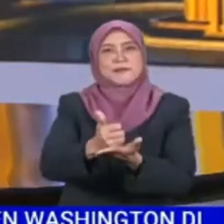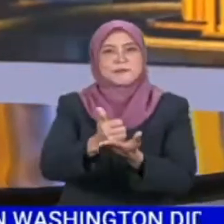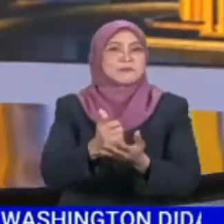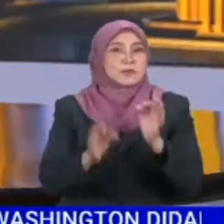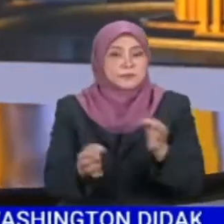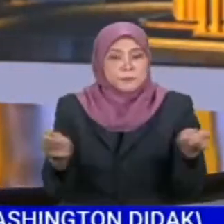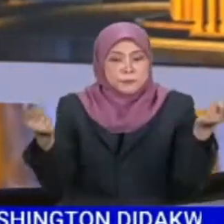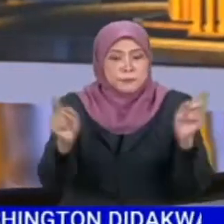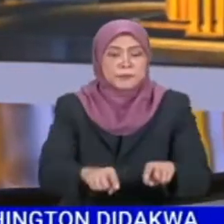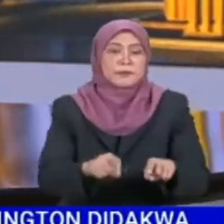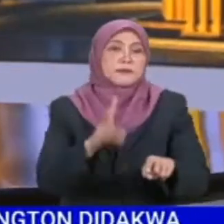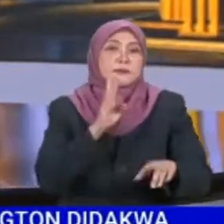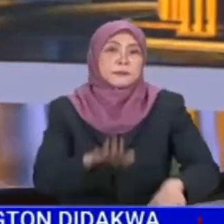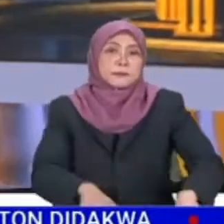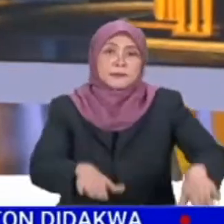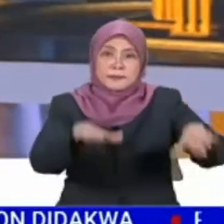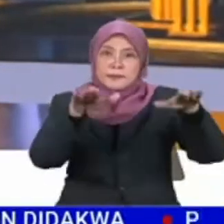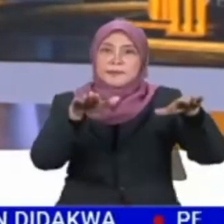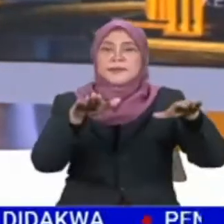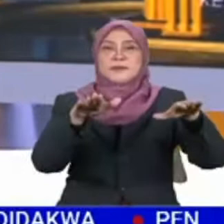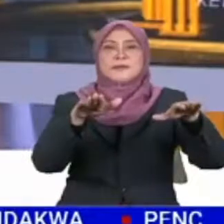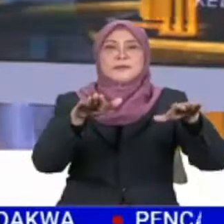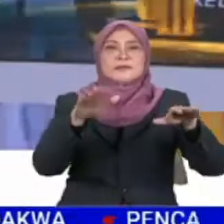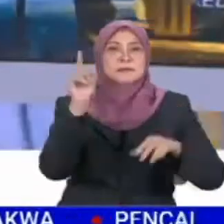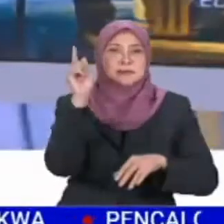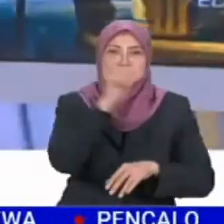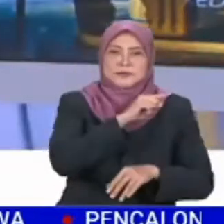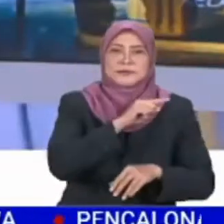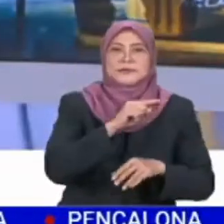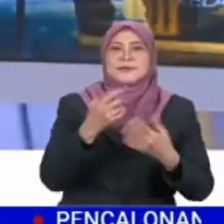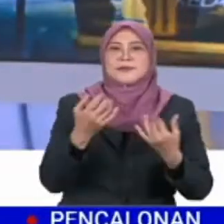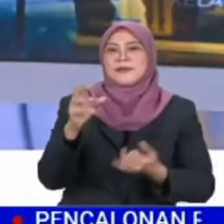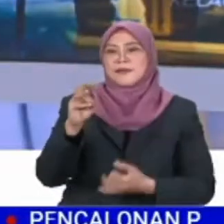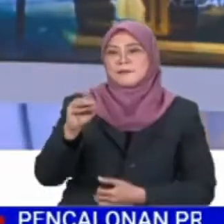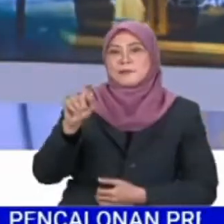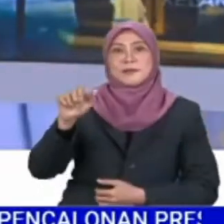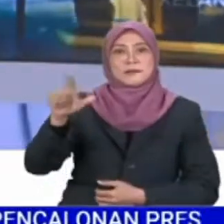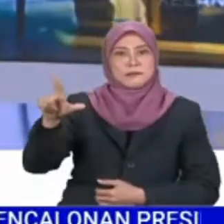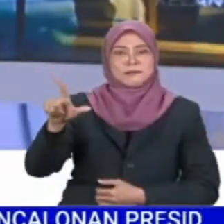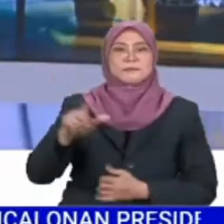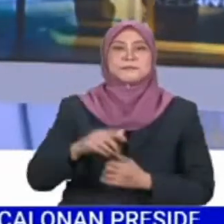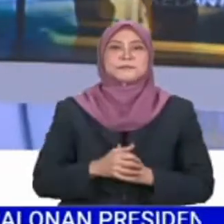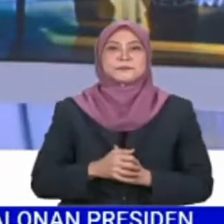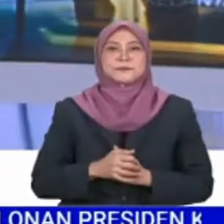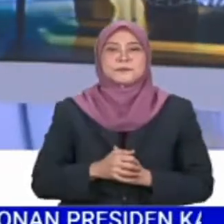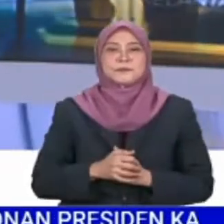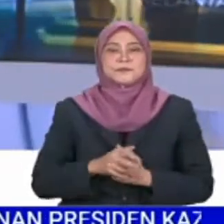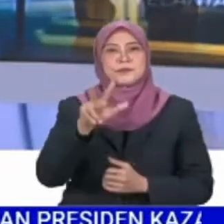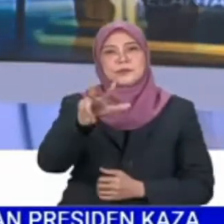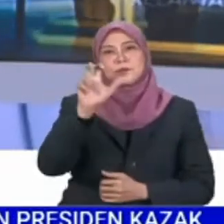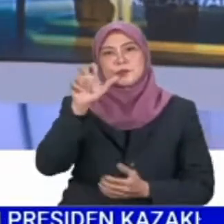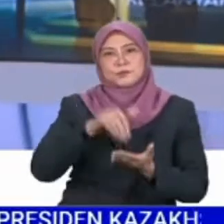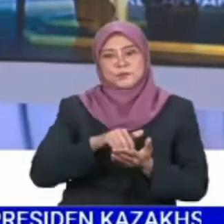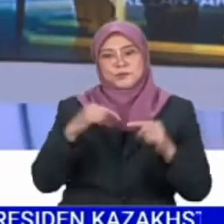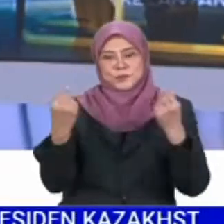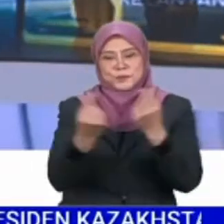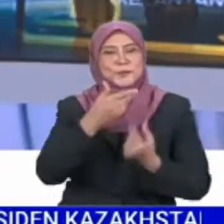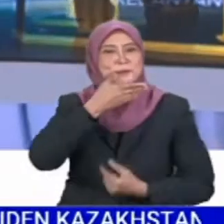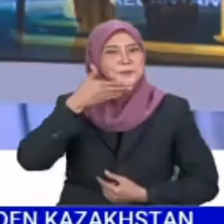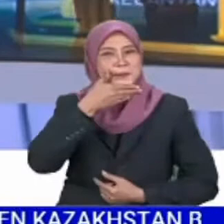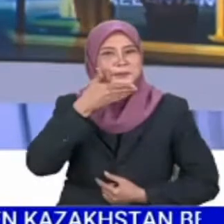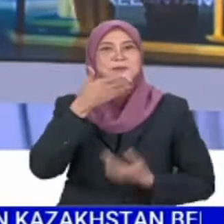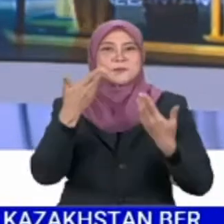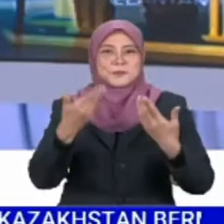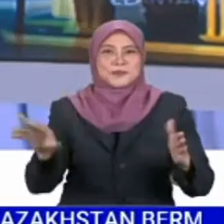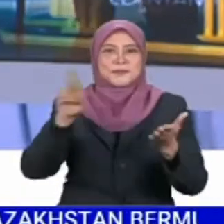sebarang bencana maupun kejadian banjir luar biasa pada monsun timur laut. Setakat ini, 300,000 golongan muda itu telah